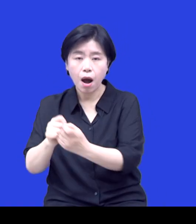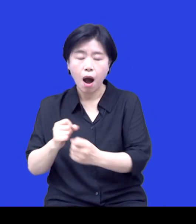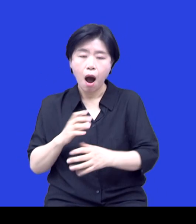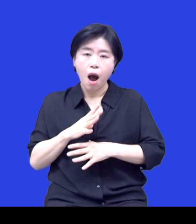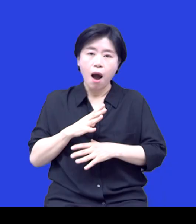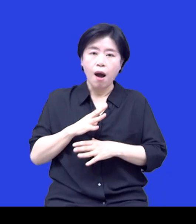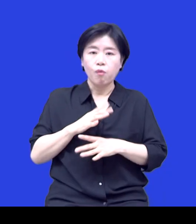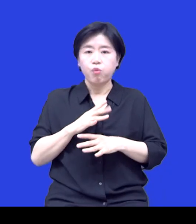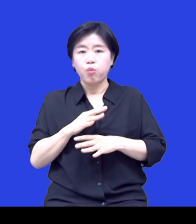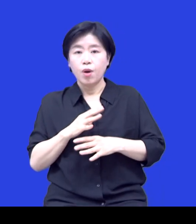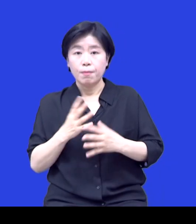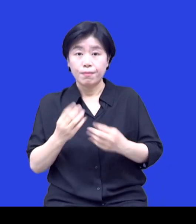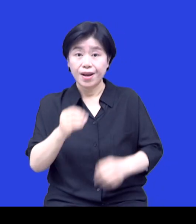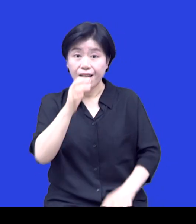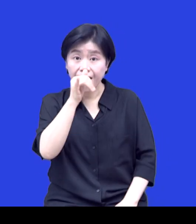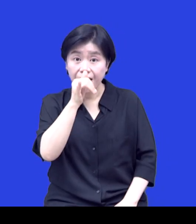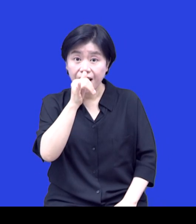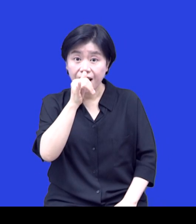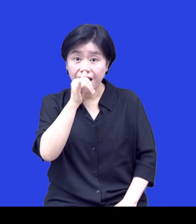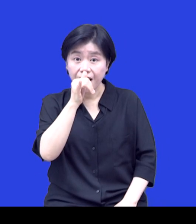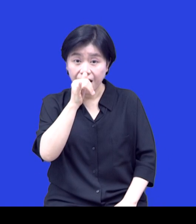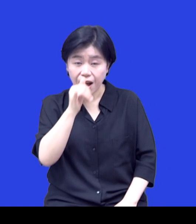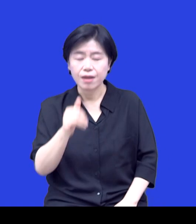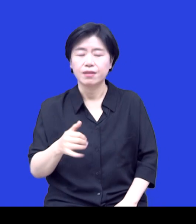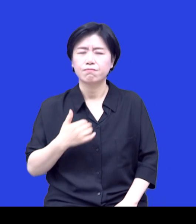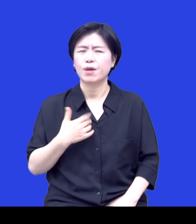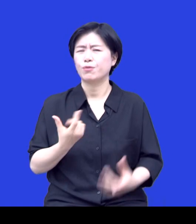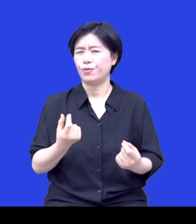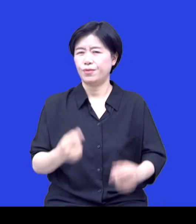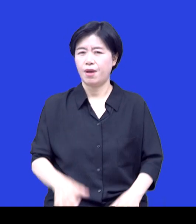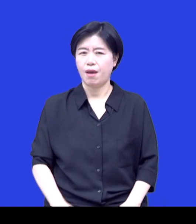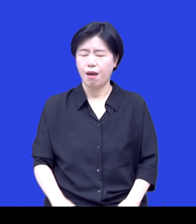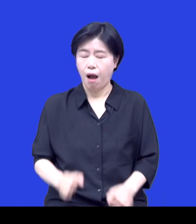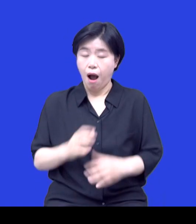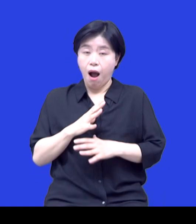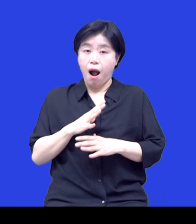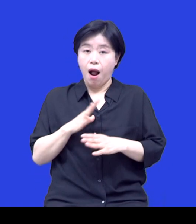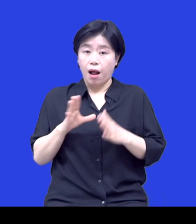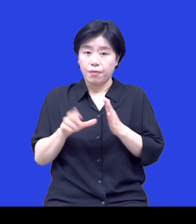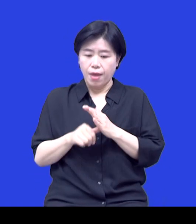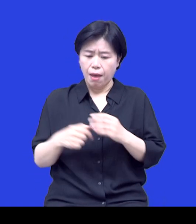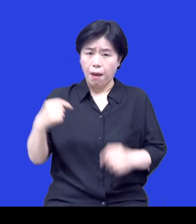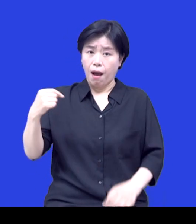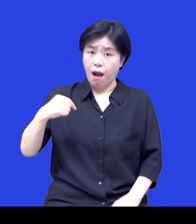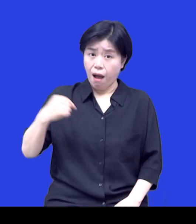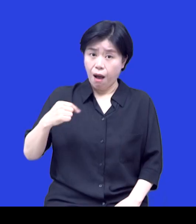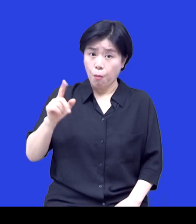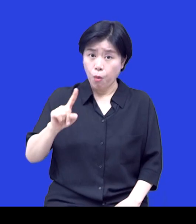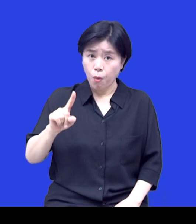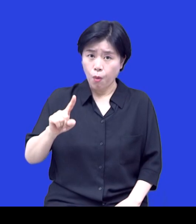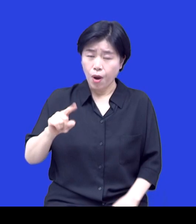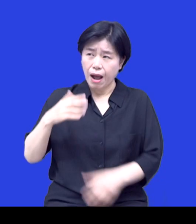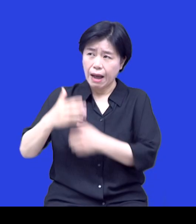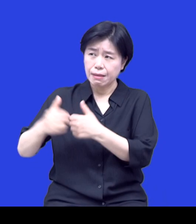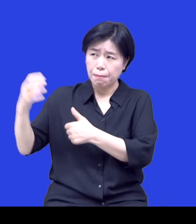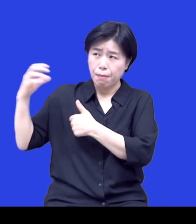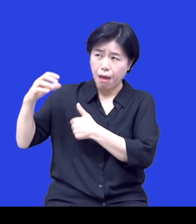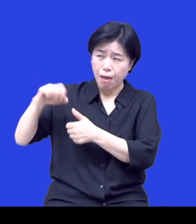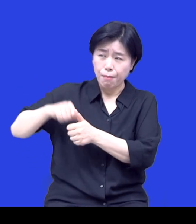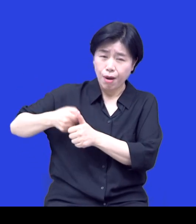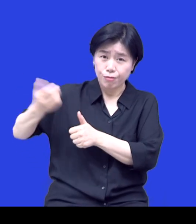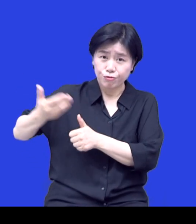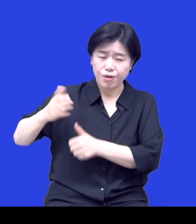마음을 다스리면서 아 이건 재앙이 아니야. 평안이야. 이걸 계속해서 하나님의